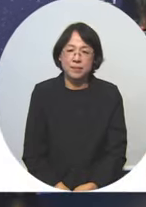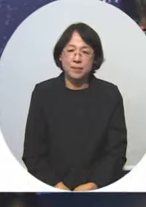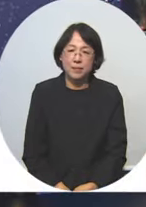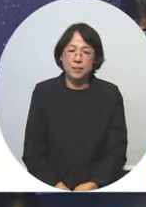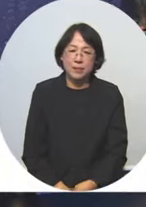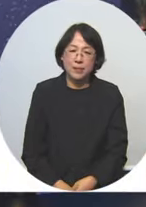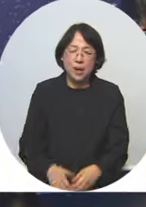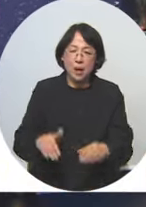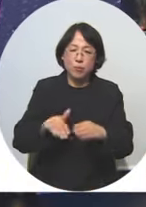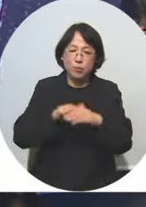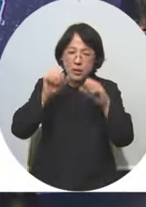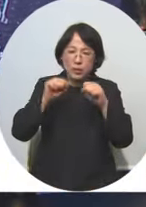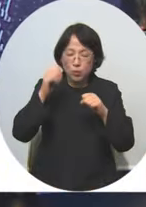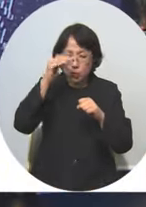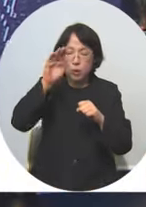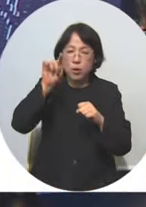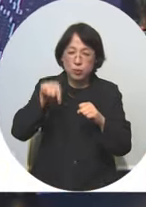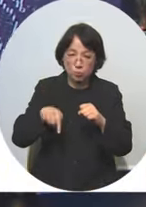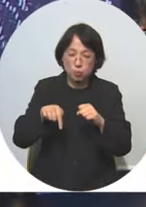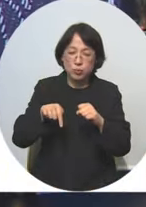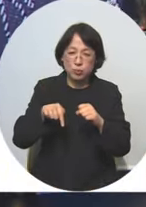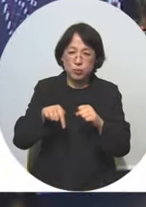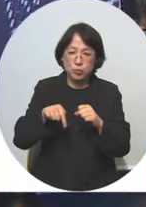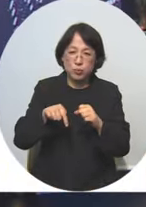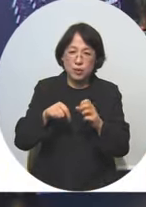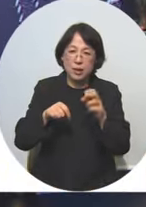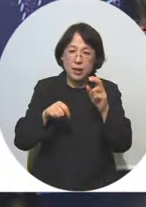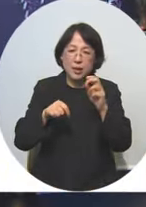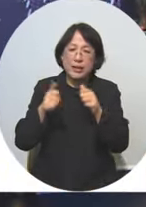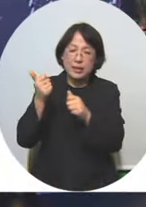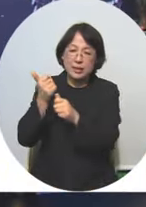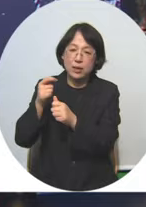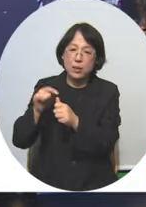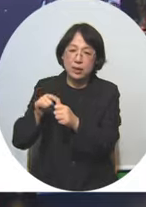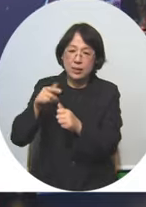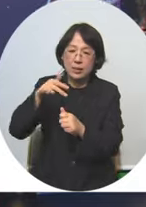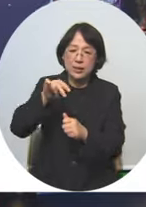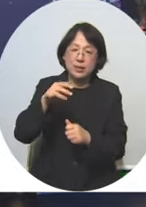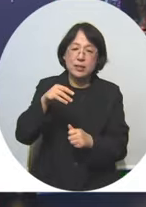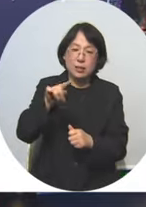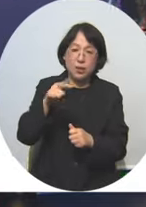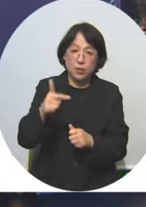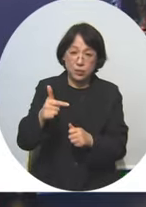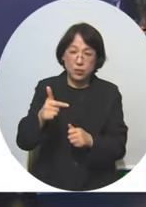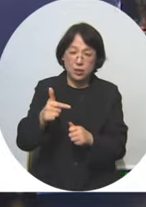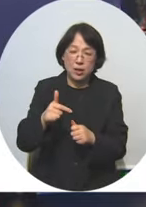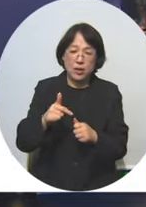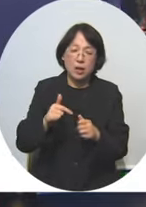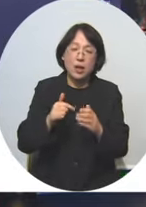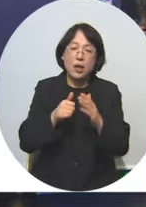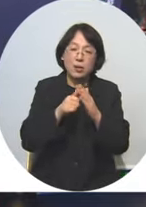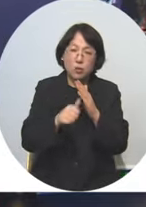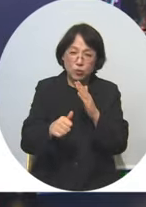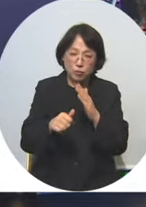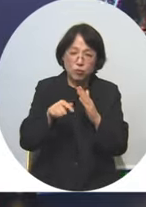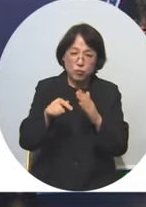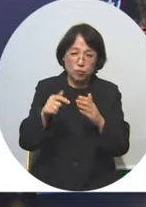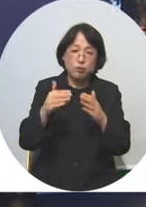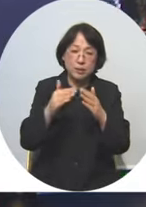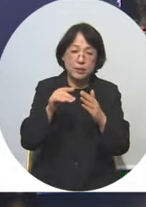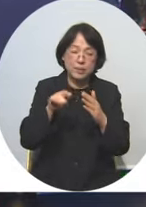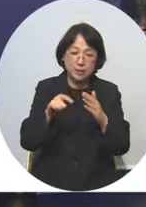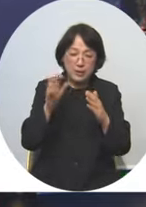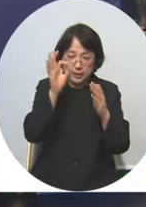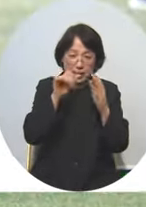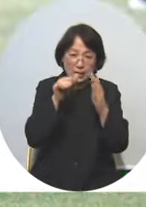장미란 문화체육관광부 2차관이 진천선수촌을 찾아 2024 파리 하계올림픽을 100일 앞두고